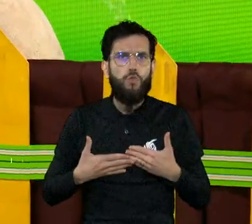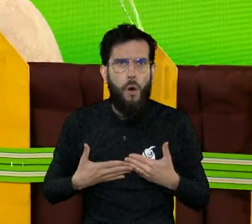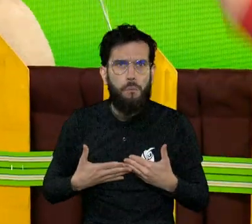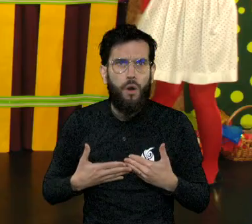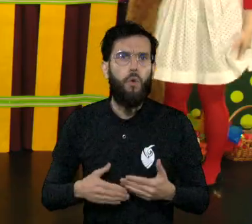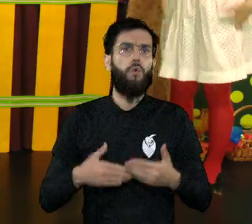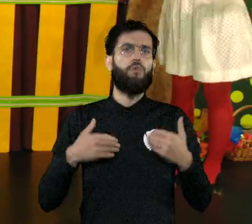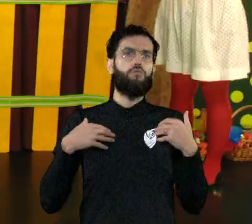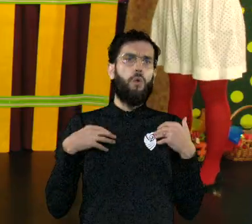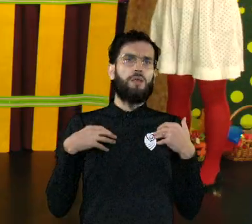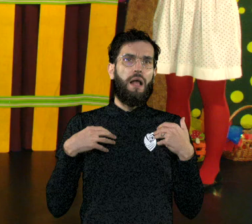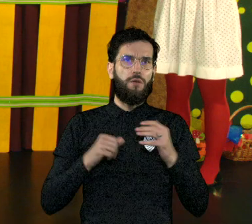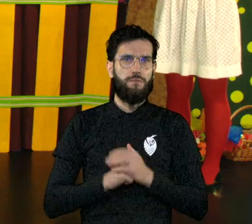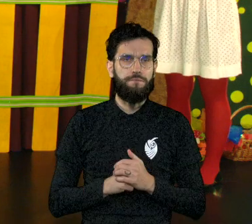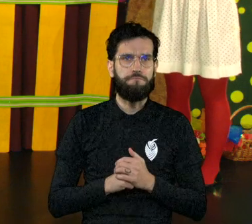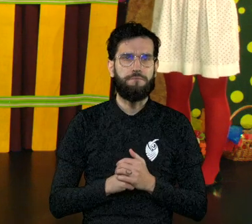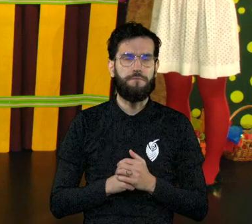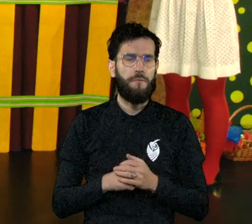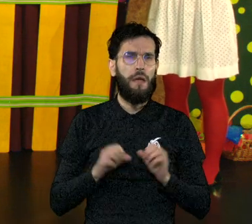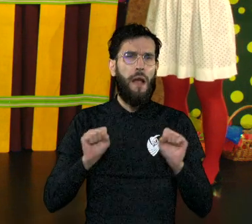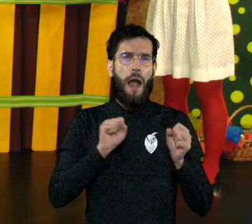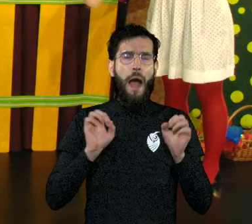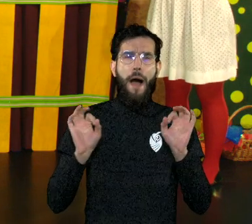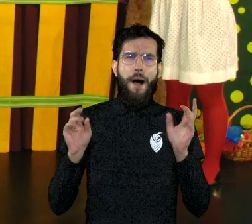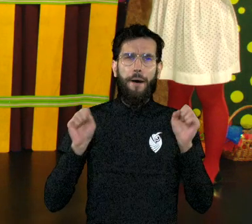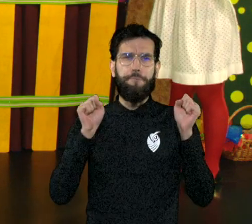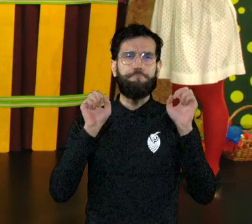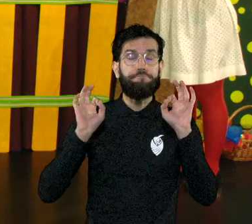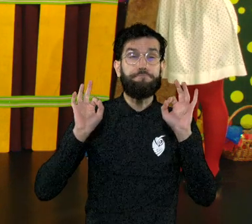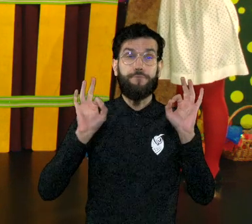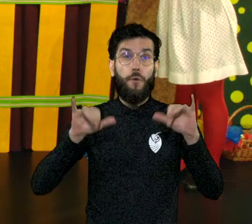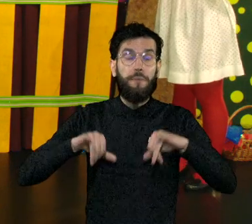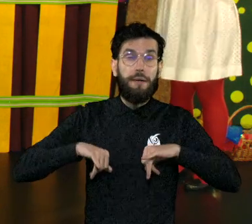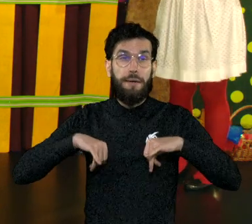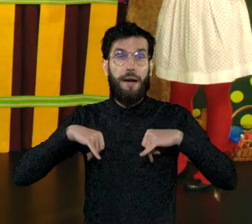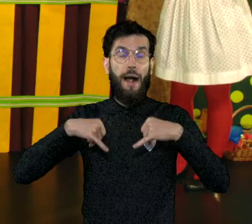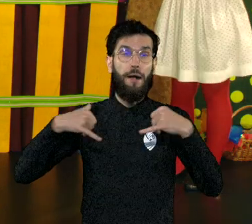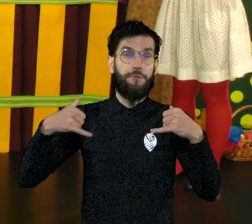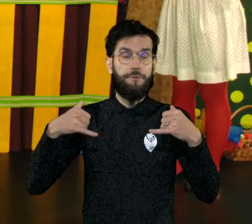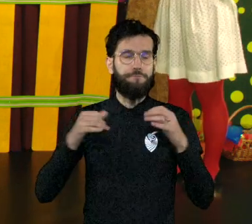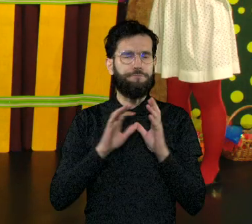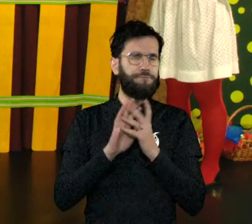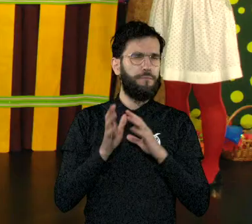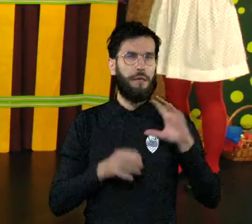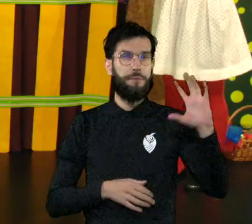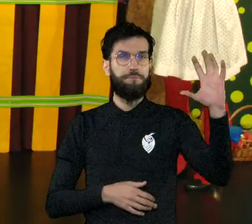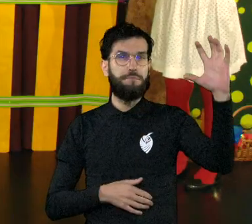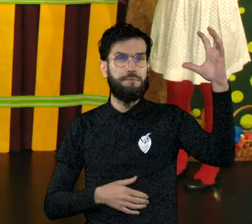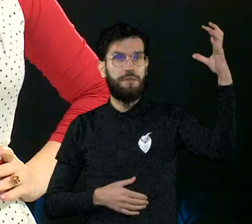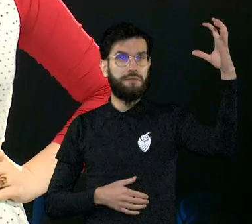záklon. Dobré ráno, slnko stálo, na celý